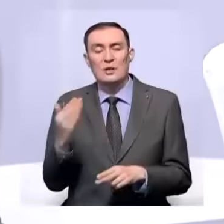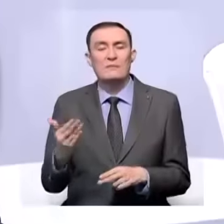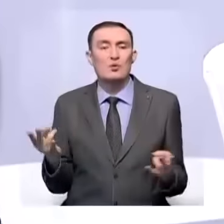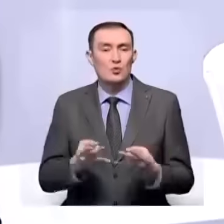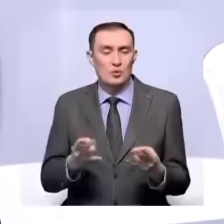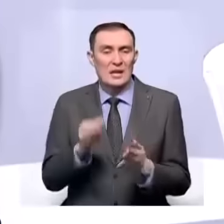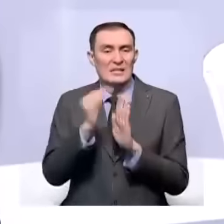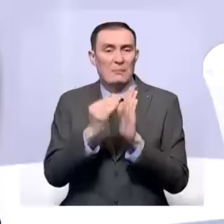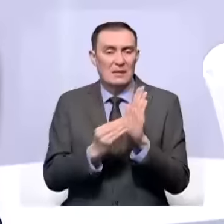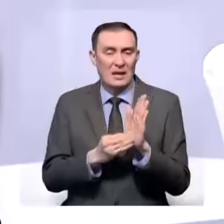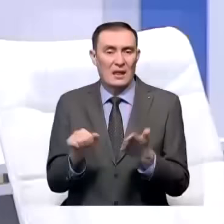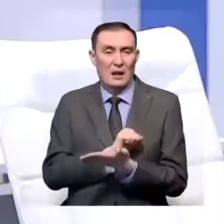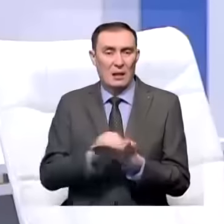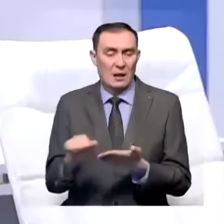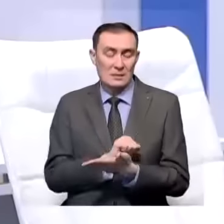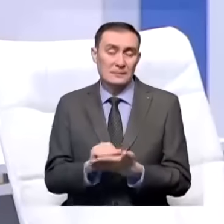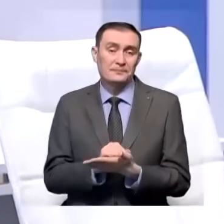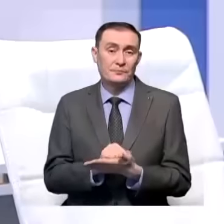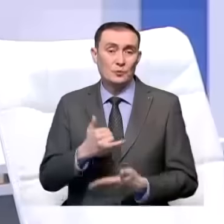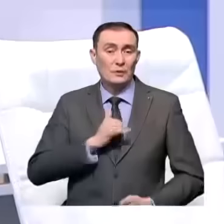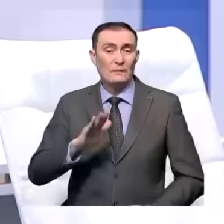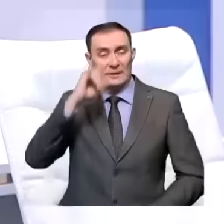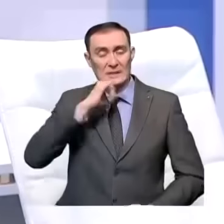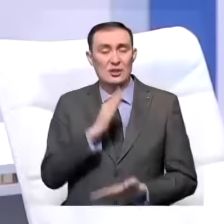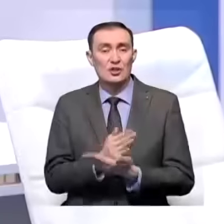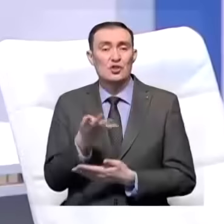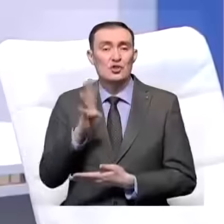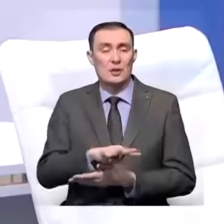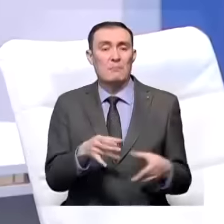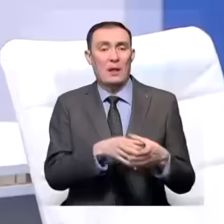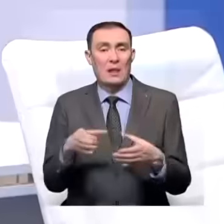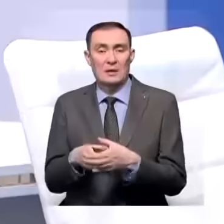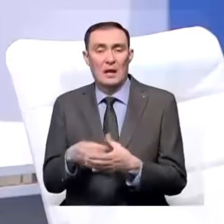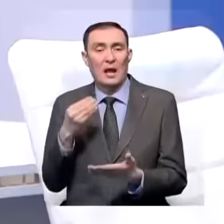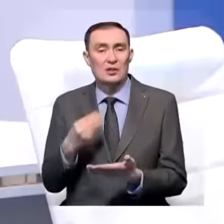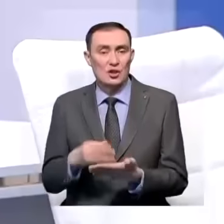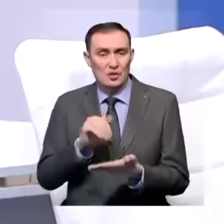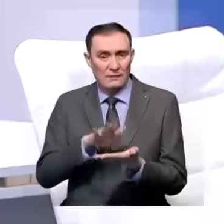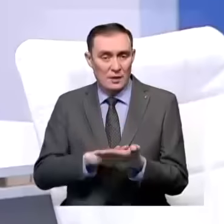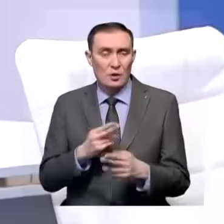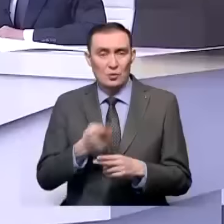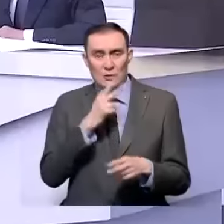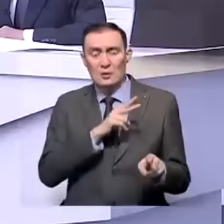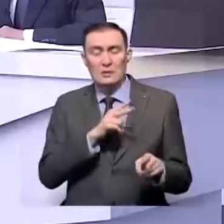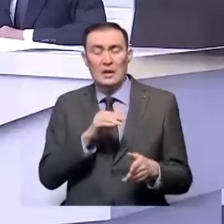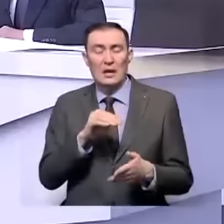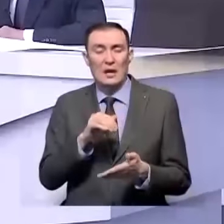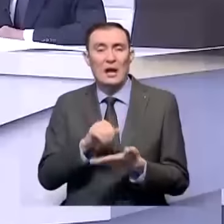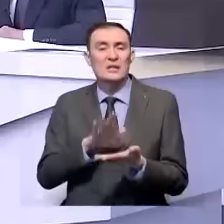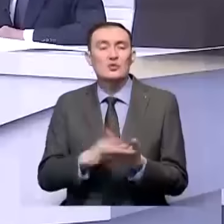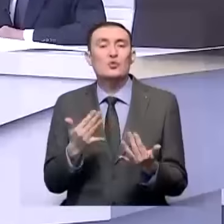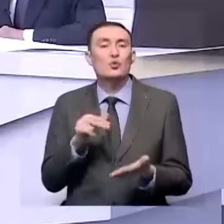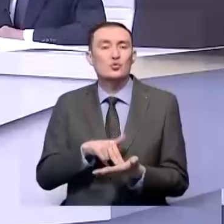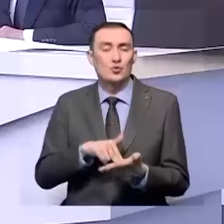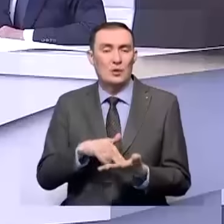интересуют для заполнения декларации. В Казахстане существует 4 палаты оценщиков, которые осуществляют контроль за оценочной деятельностью.